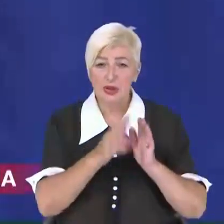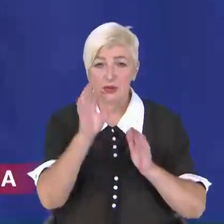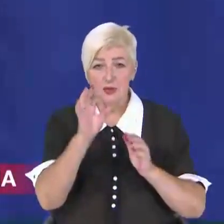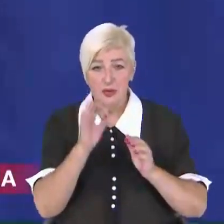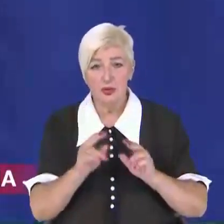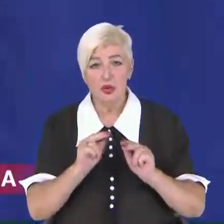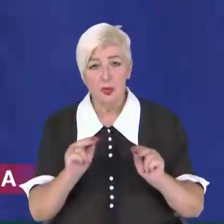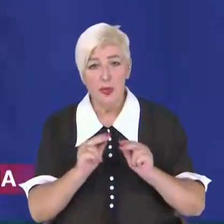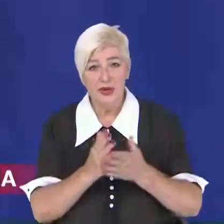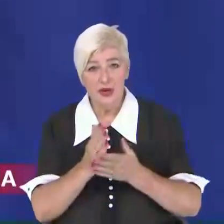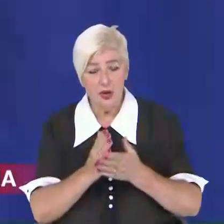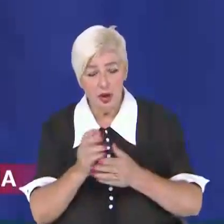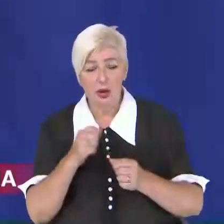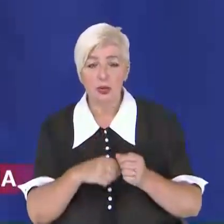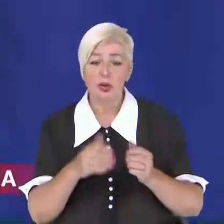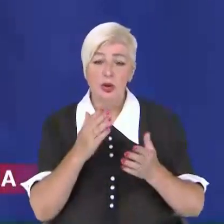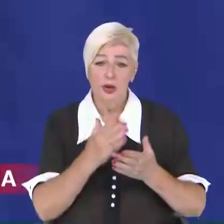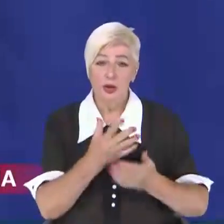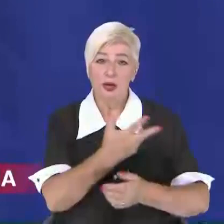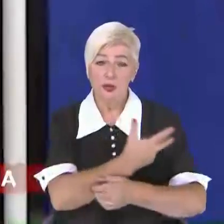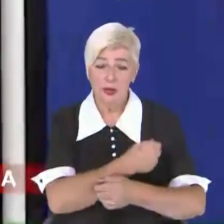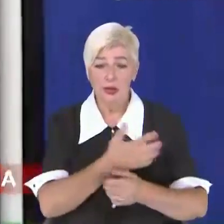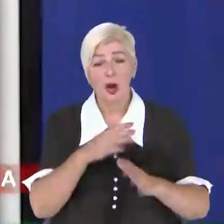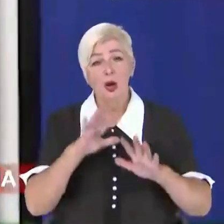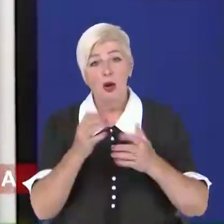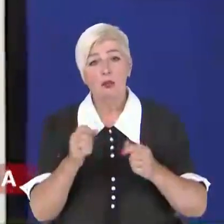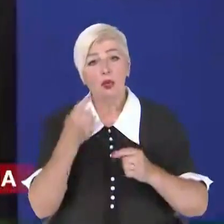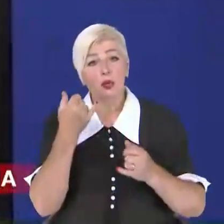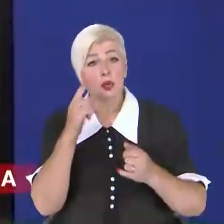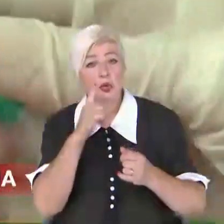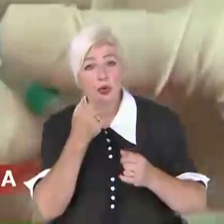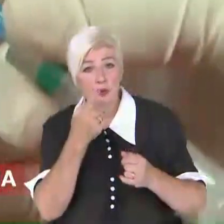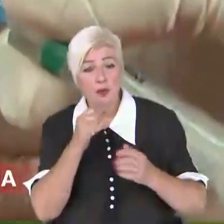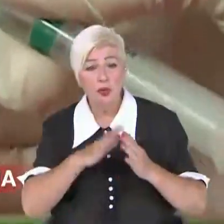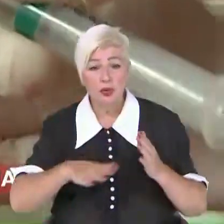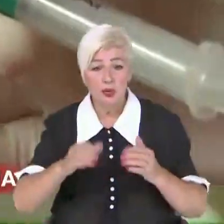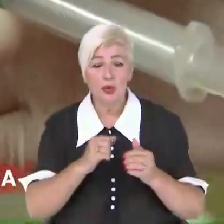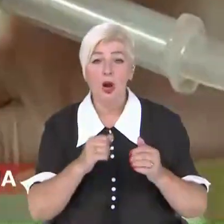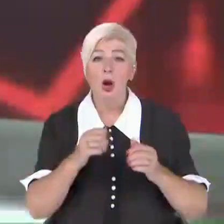сертифікати. А от у разі червоного рівня документ має бути зеленим у всіх.